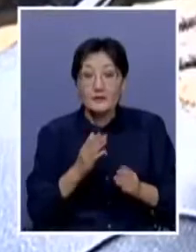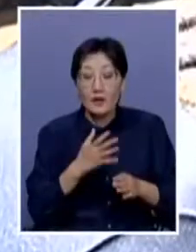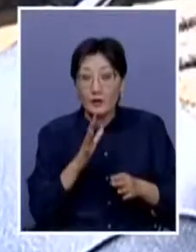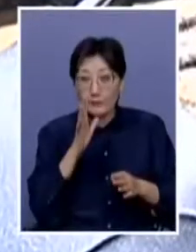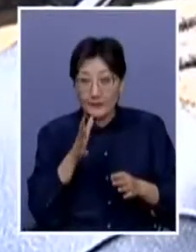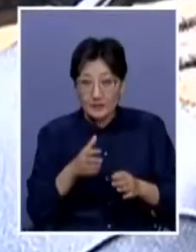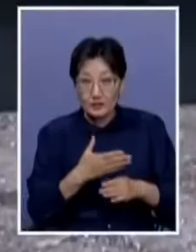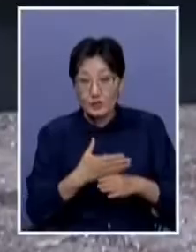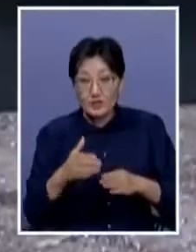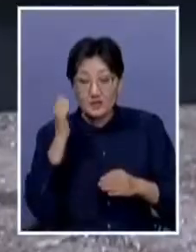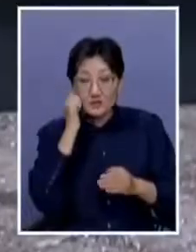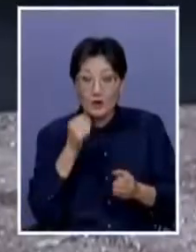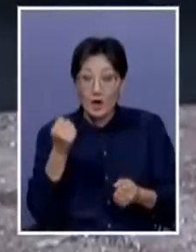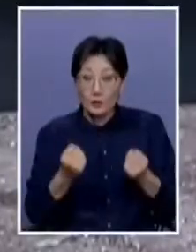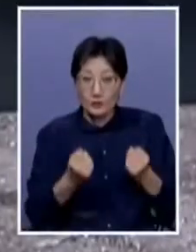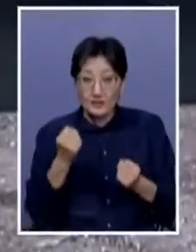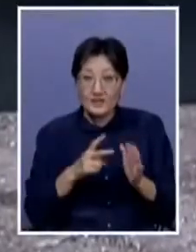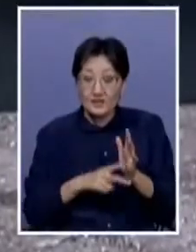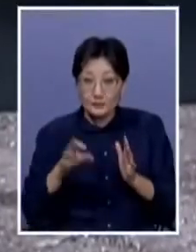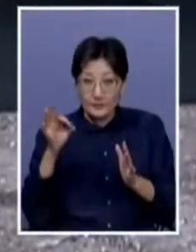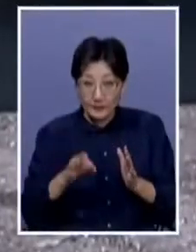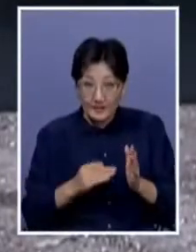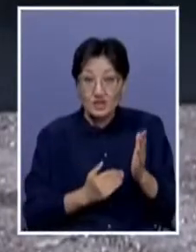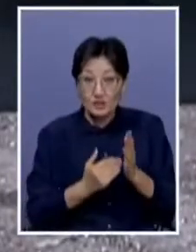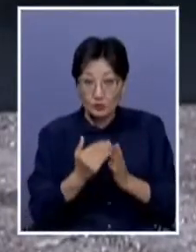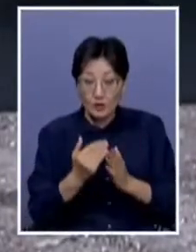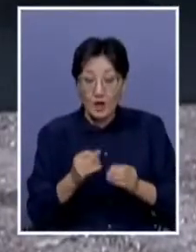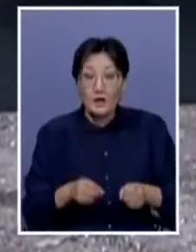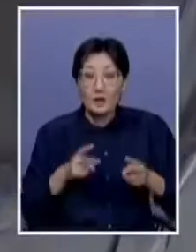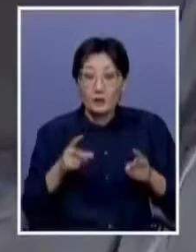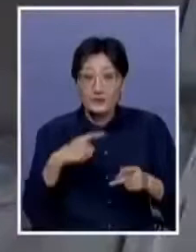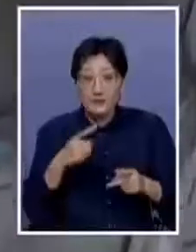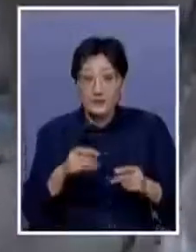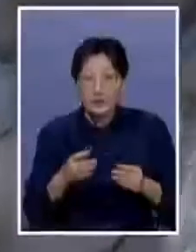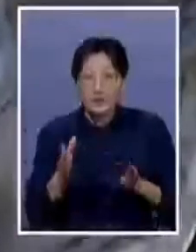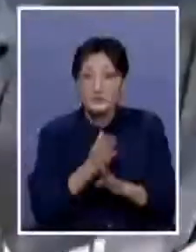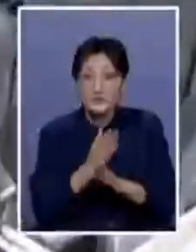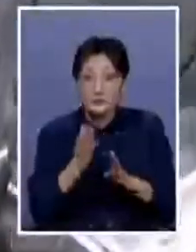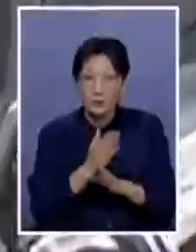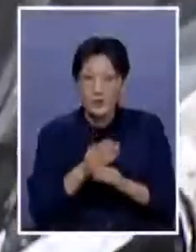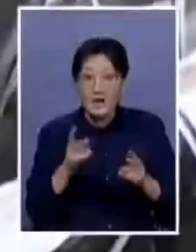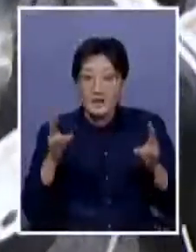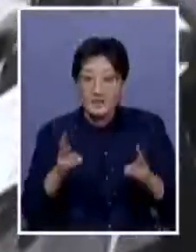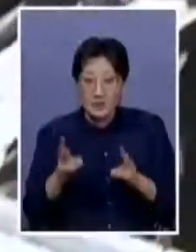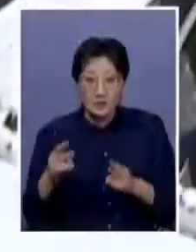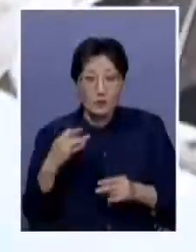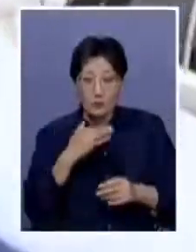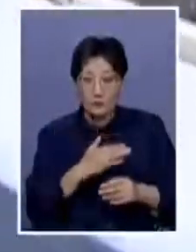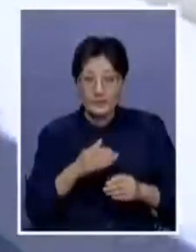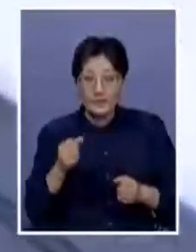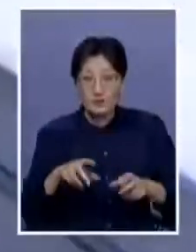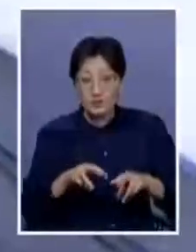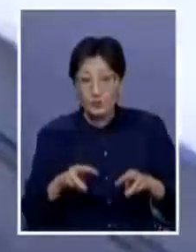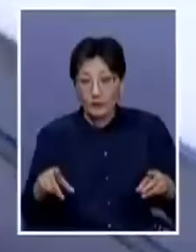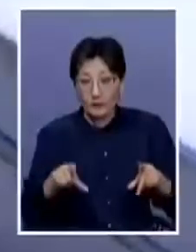ескі көліктердің үлесі 70%-ға жетеді дейді мамандар. Олардың қауіпін айтпағанда, қоршаған ортаға тигізер залал орасан. Үкімет